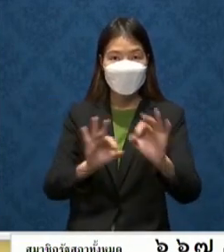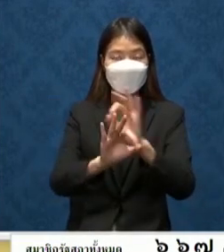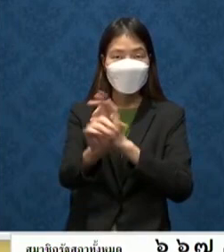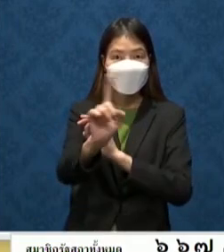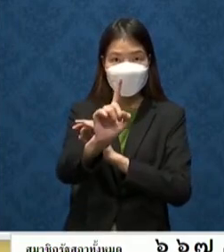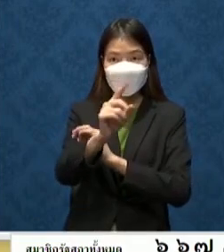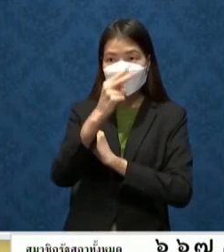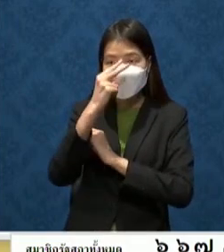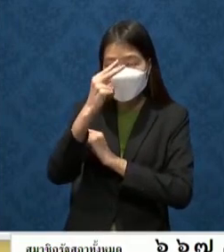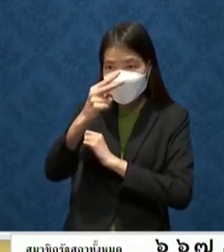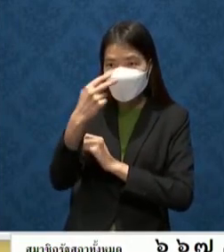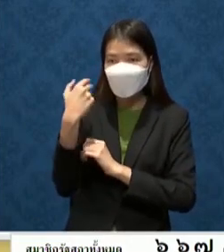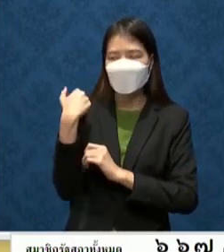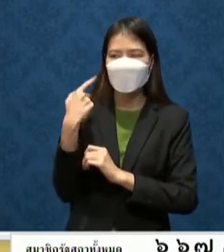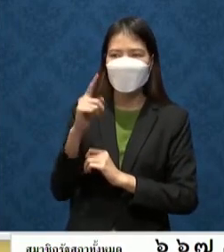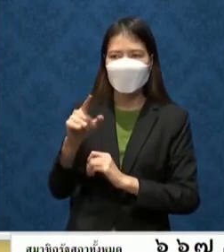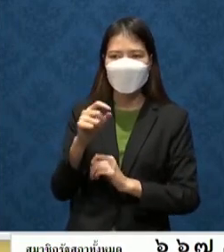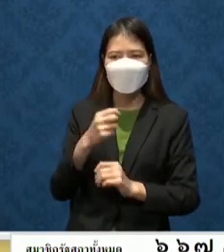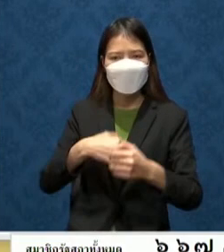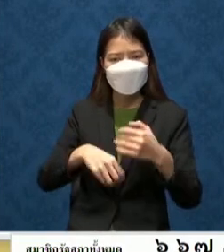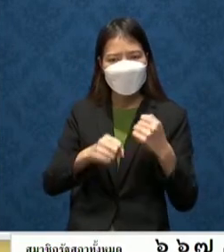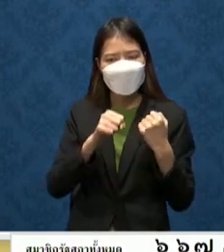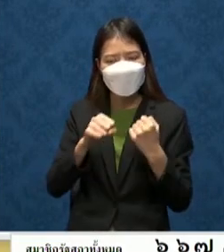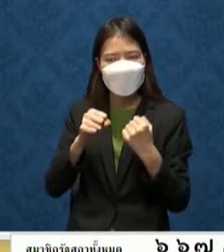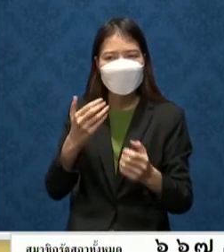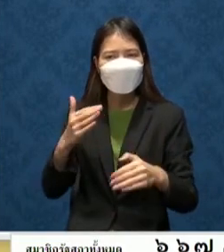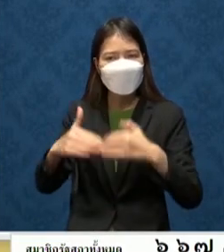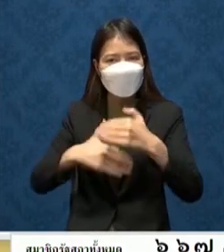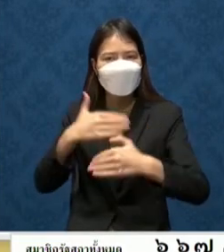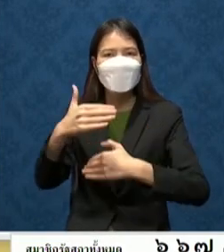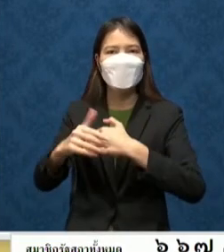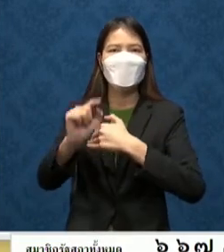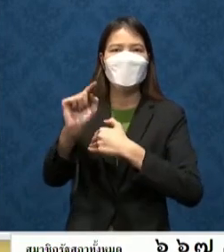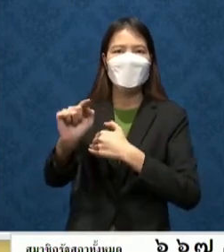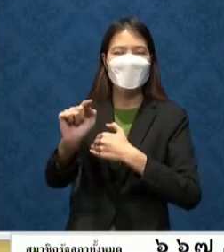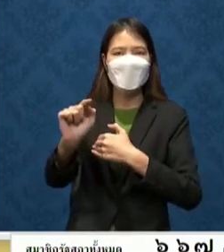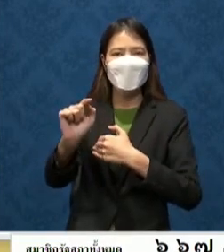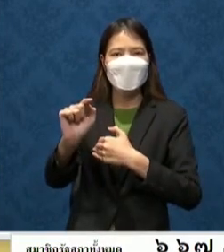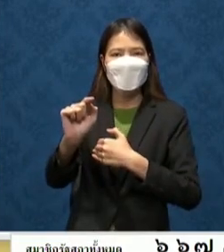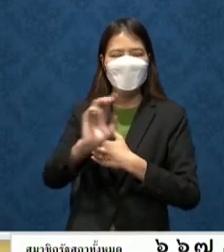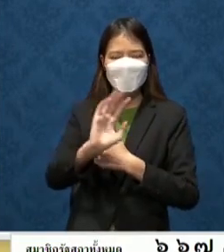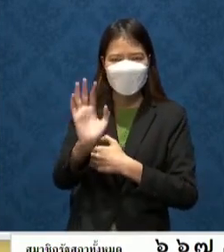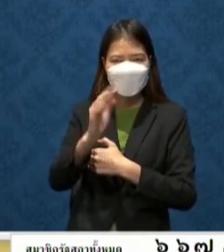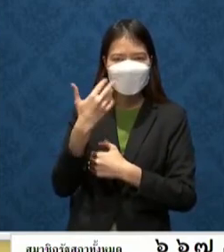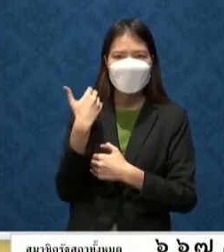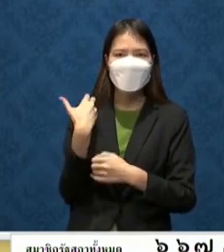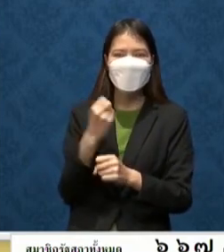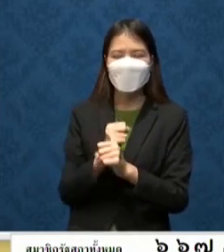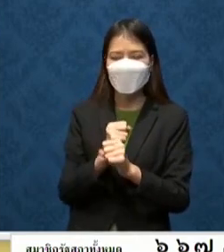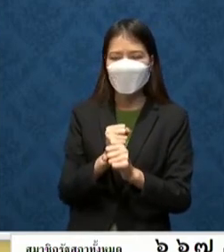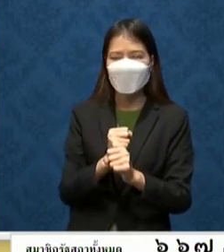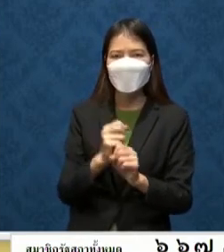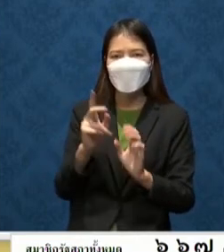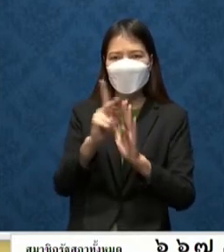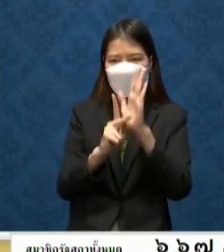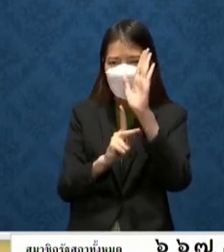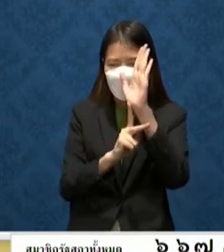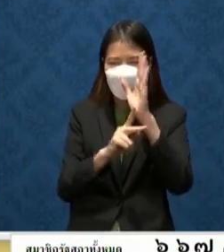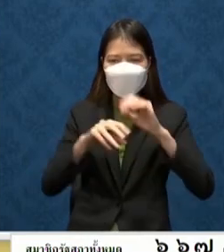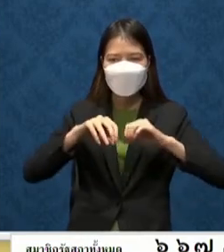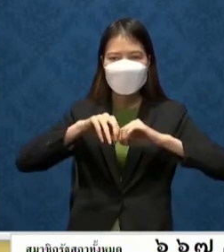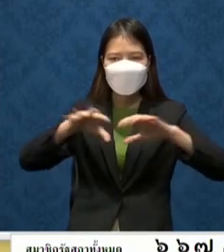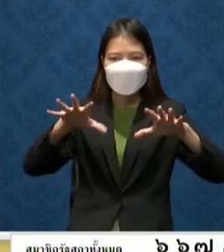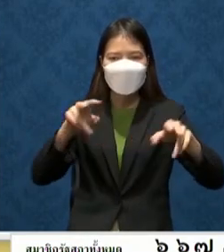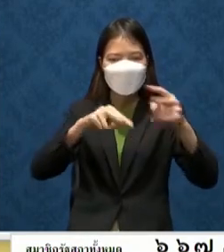แค่ส่งเสริมกลไก่การขับเครื่อนให้เป็ไป แต่ไม่ควรทจะมีการออกกดหมายมาควบคุมค่